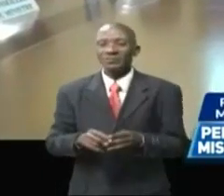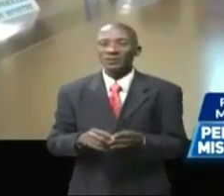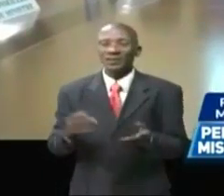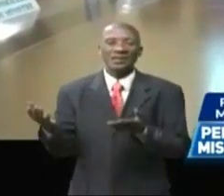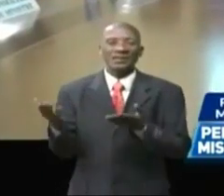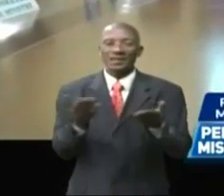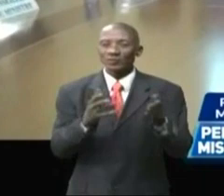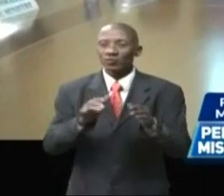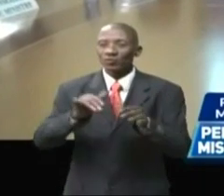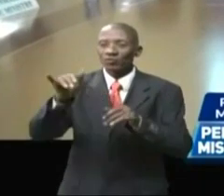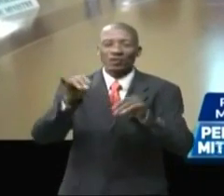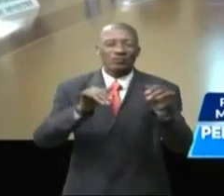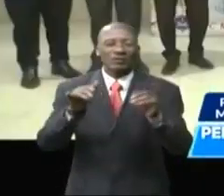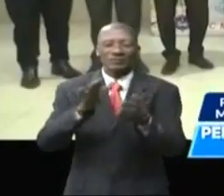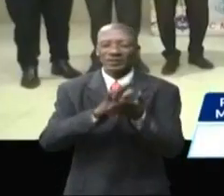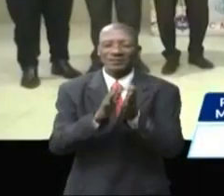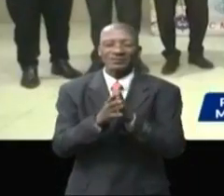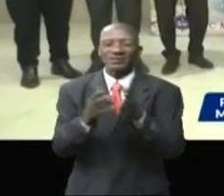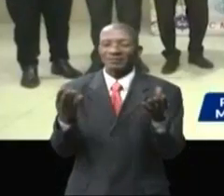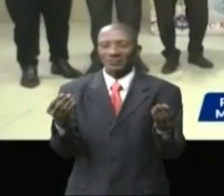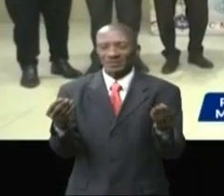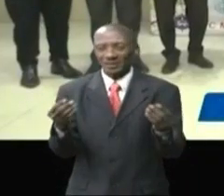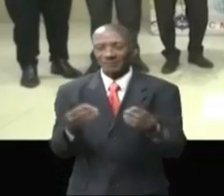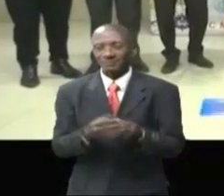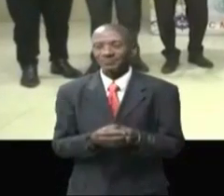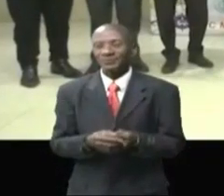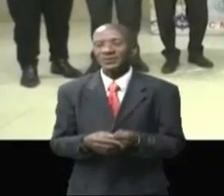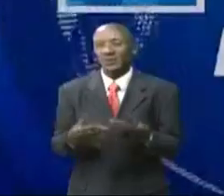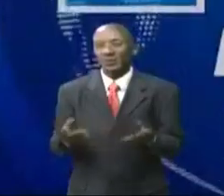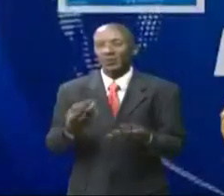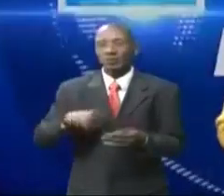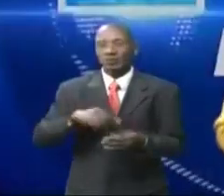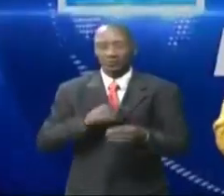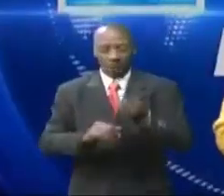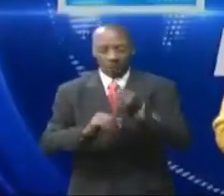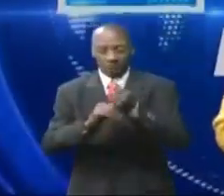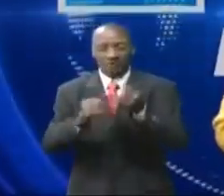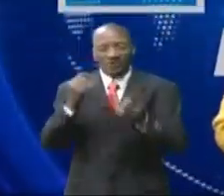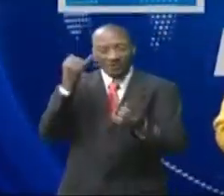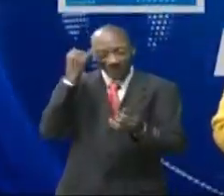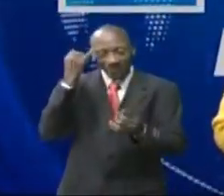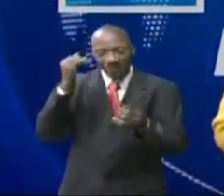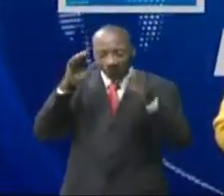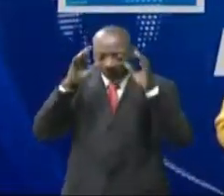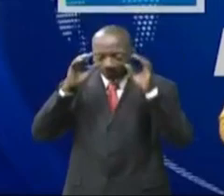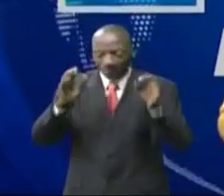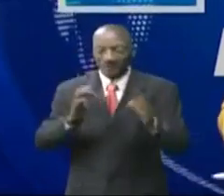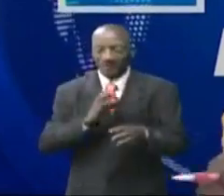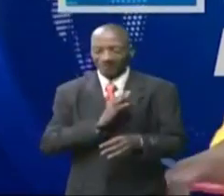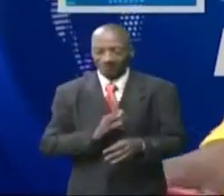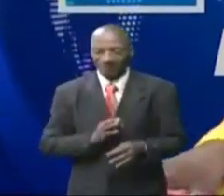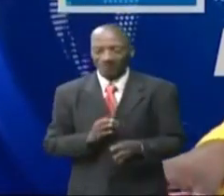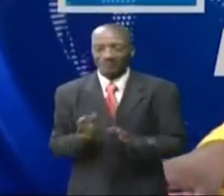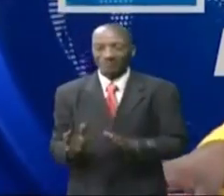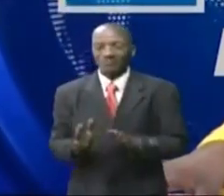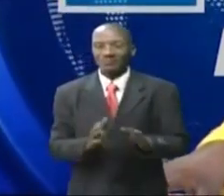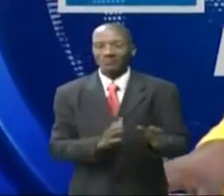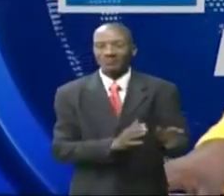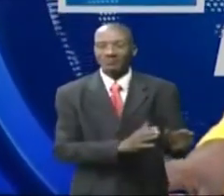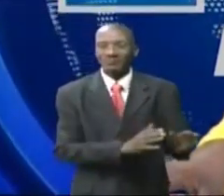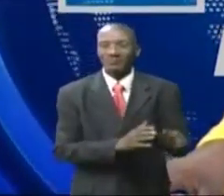qui tient à un service sérieux des compagnies aériennes internationales. France Academia vient de procéder au